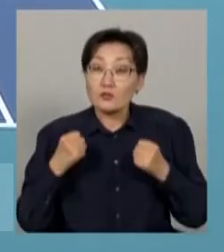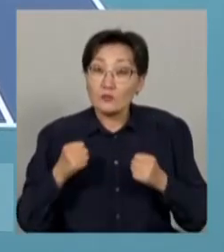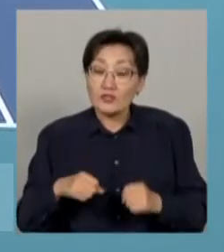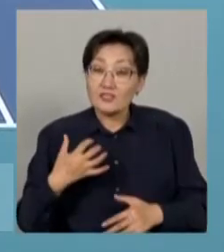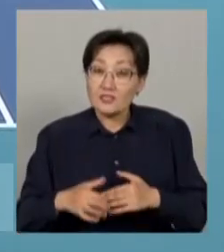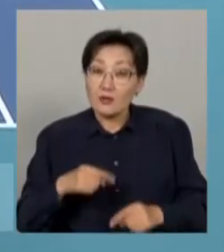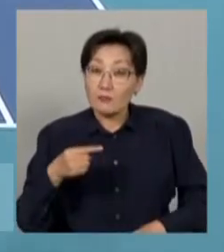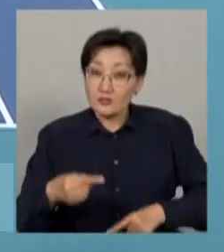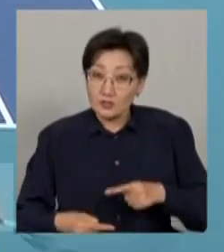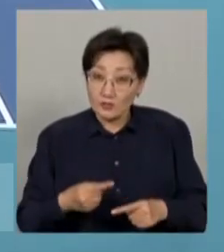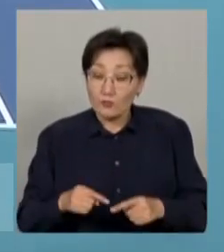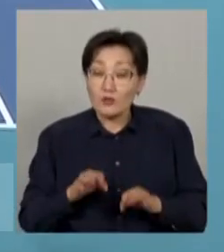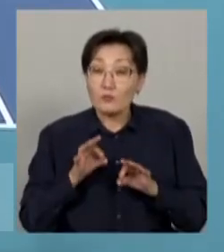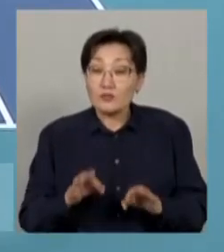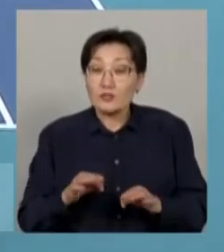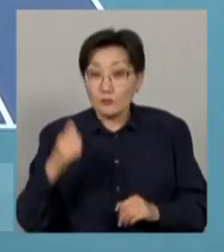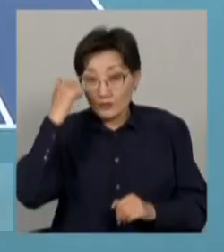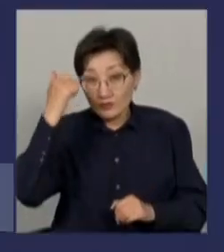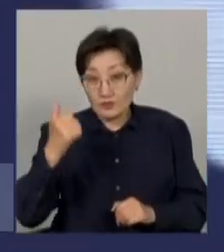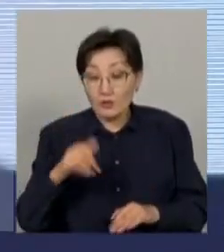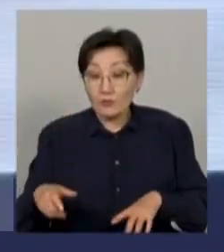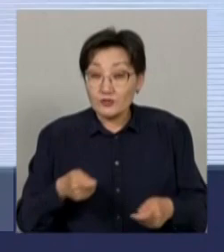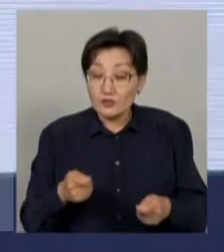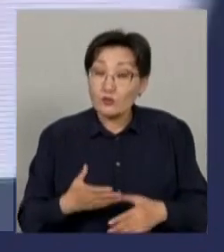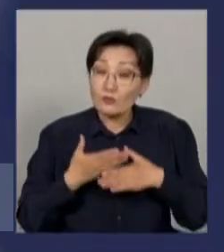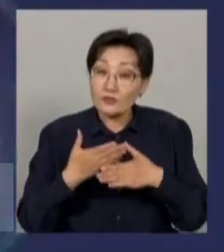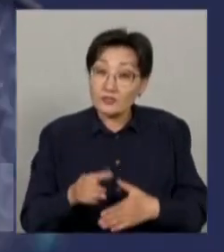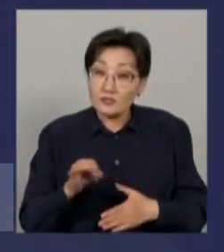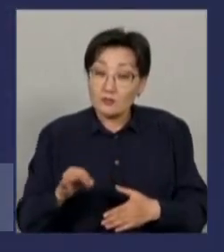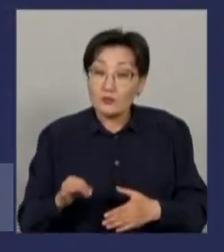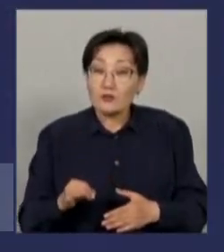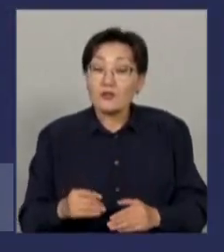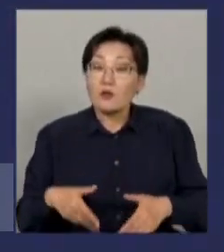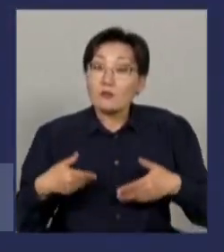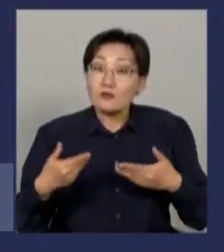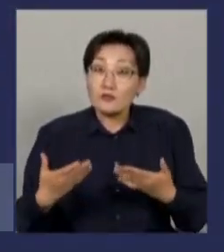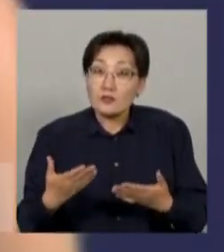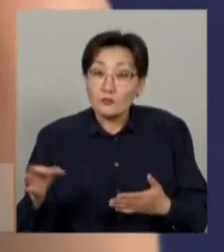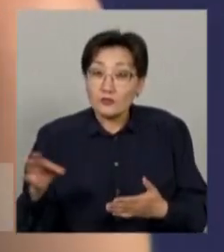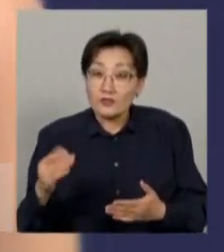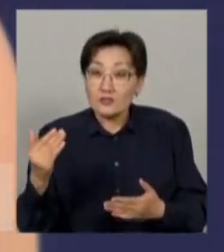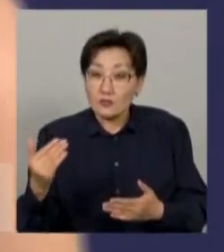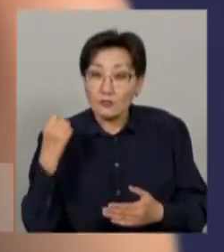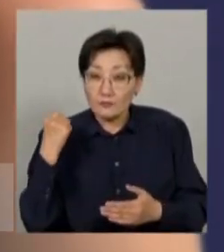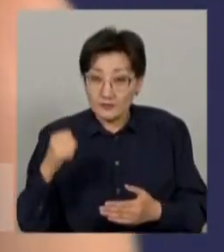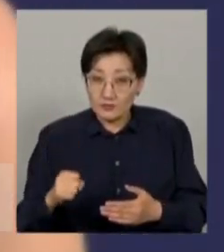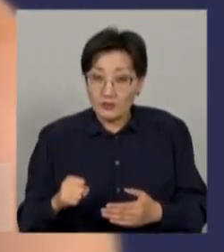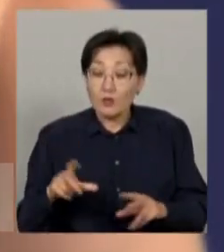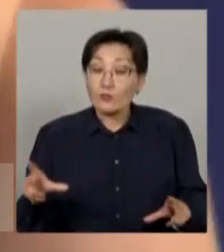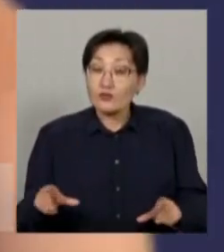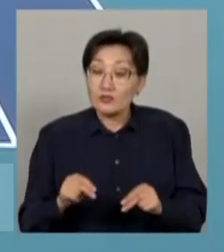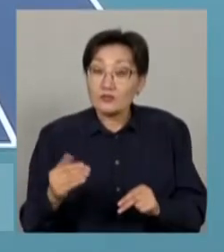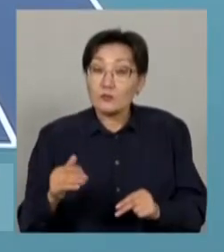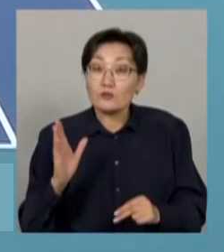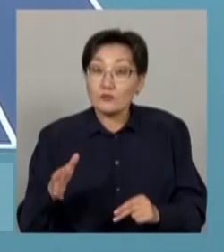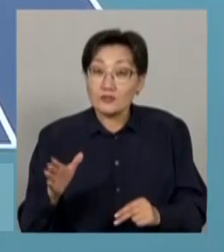подрастающего поколения. Рыбакина поблагодарила президента за поддержку и искренние поздравления в моменты ее побед. Она пообещала, что